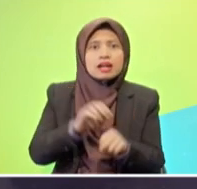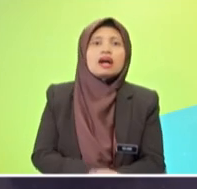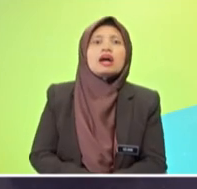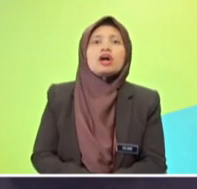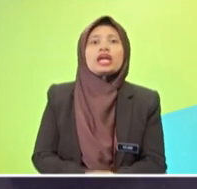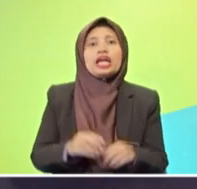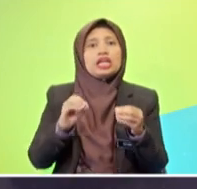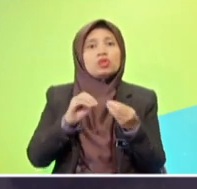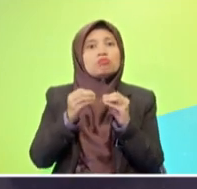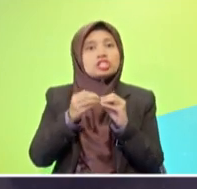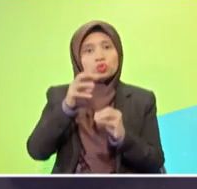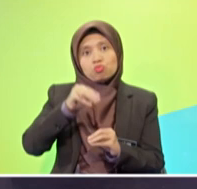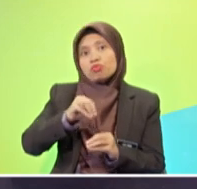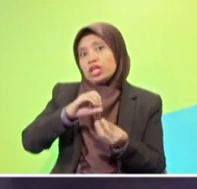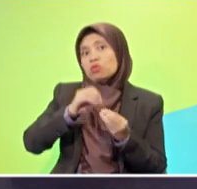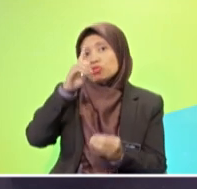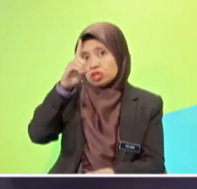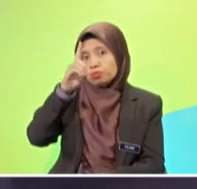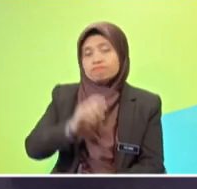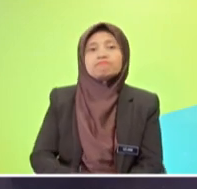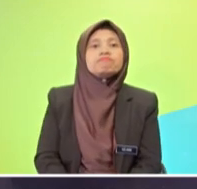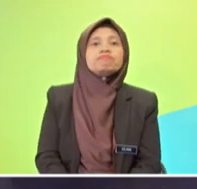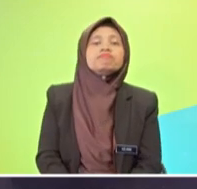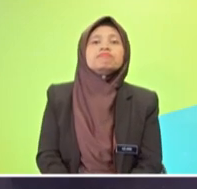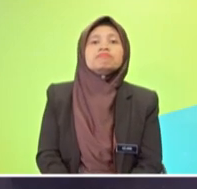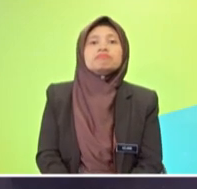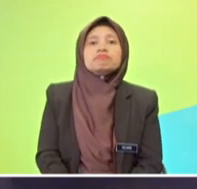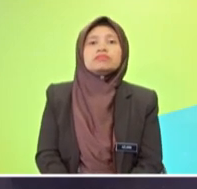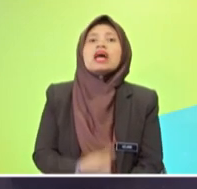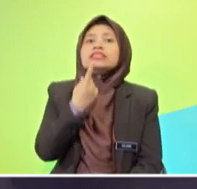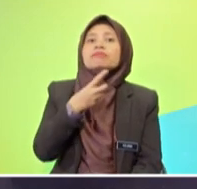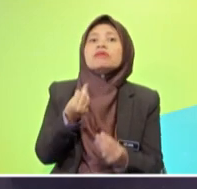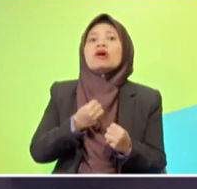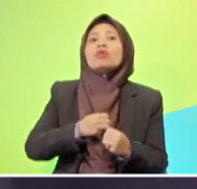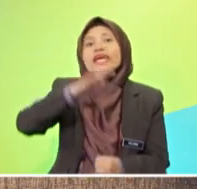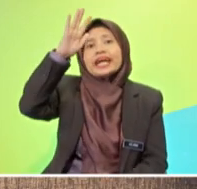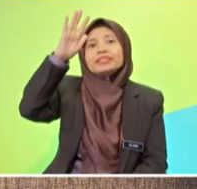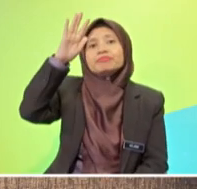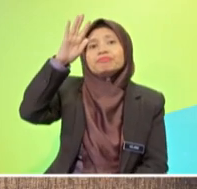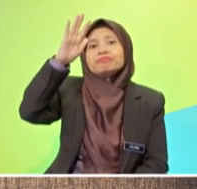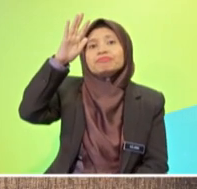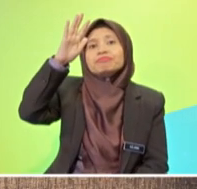pertama yang hendak membaca petikan teks Pak Belalang Saya punya anak jubah